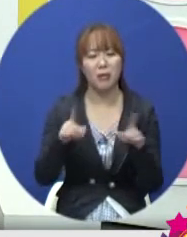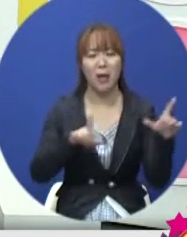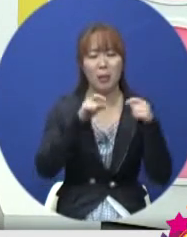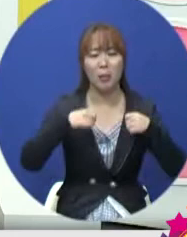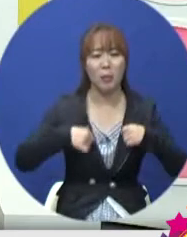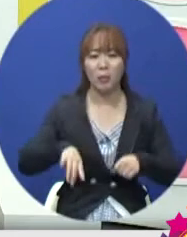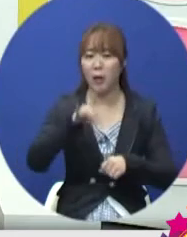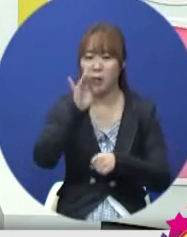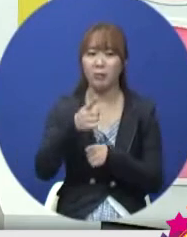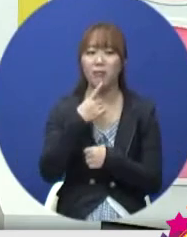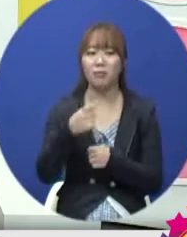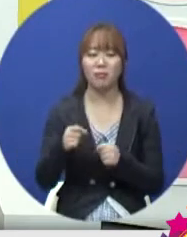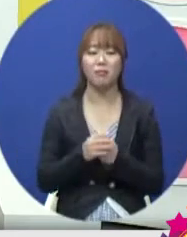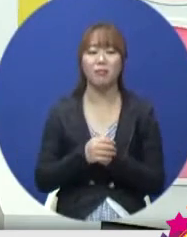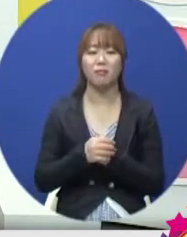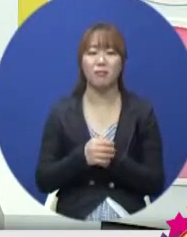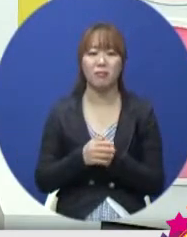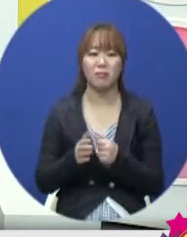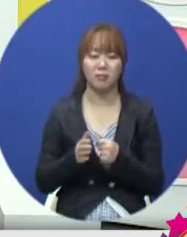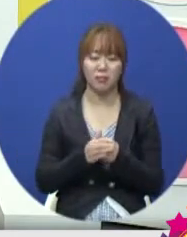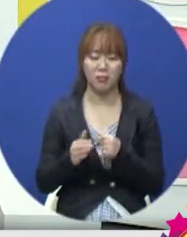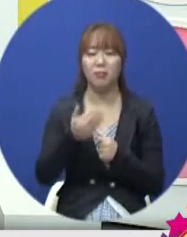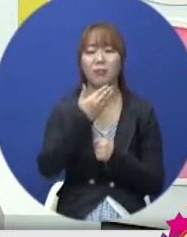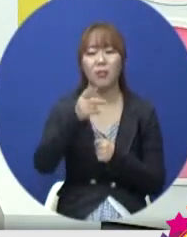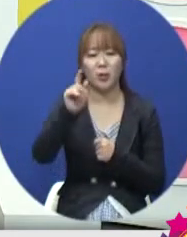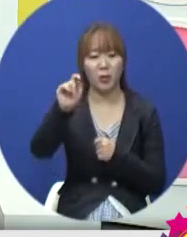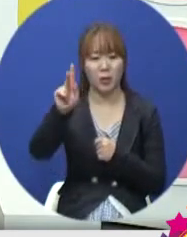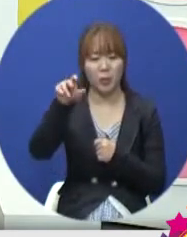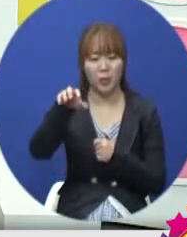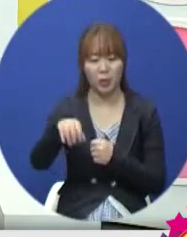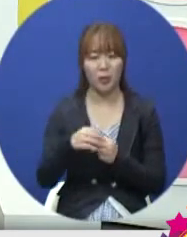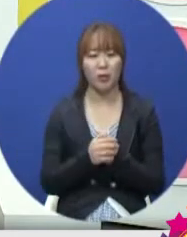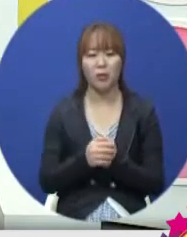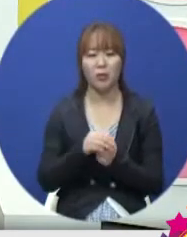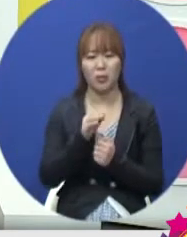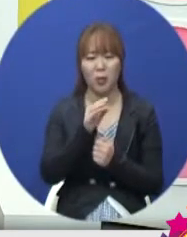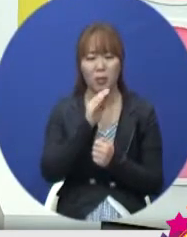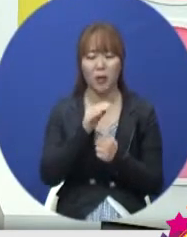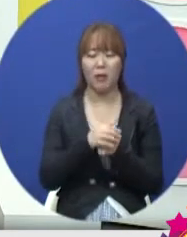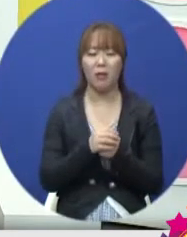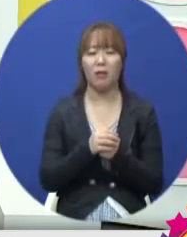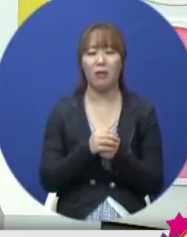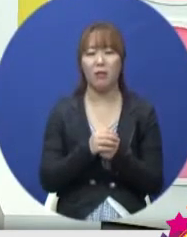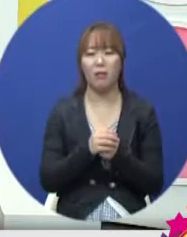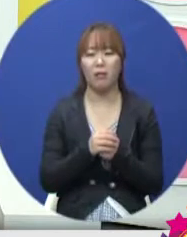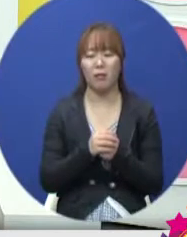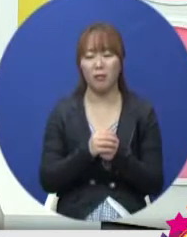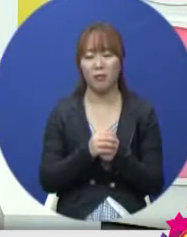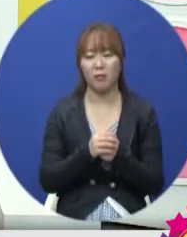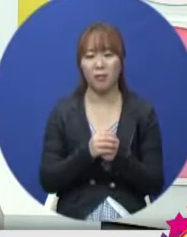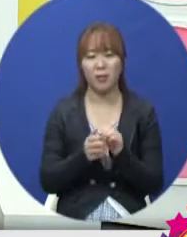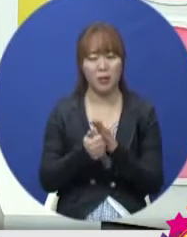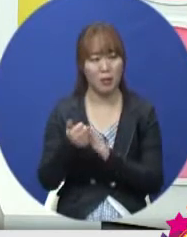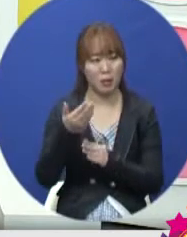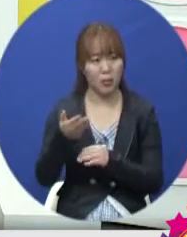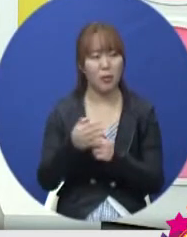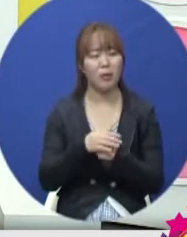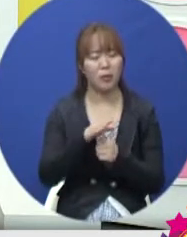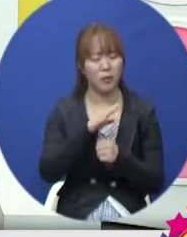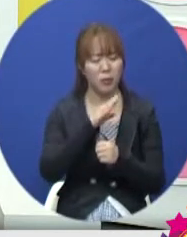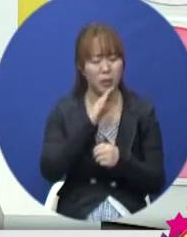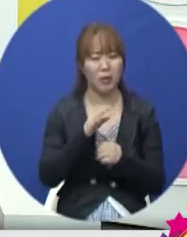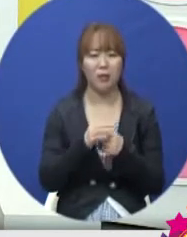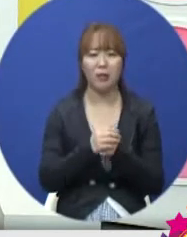안 되잖아요. 아이 그럼요. 아이고. 그래가지고 이 복지 방송에서 말이야 이거 진짜 용기와 그 힘을 주고 희망을 주죠. 그러니까 진짜